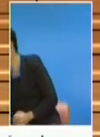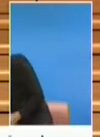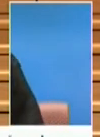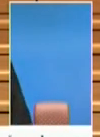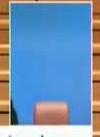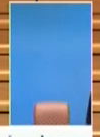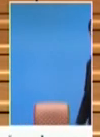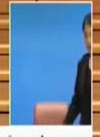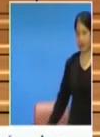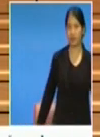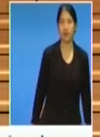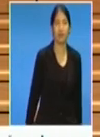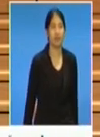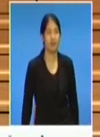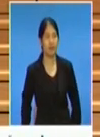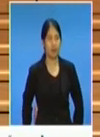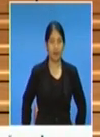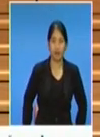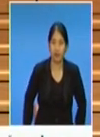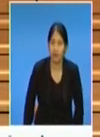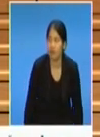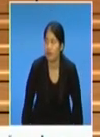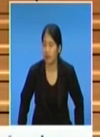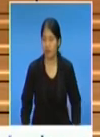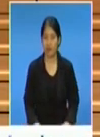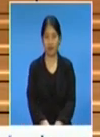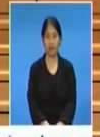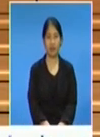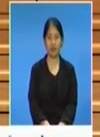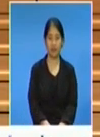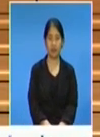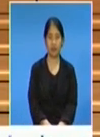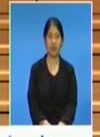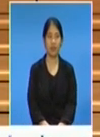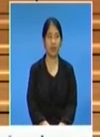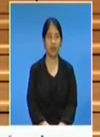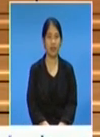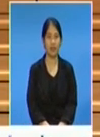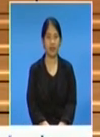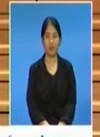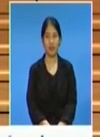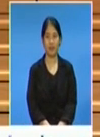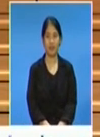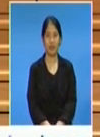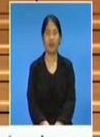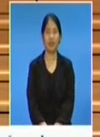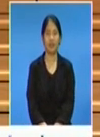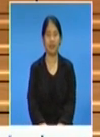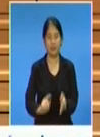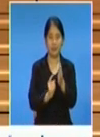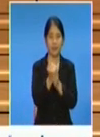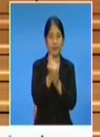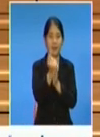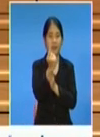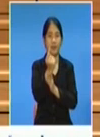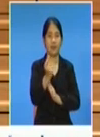อารมณ์ยังแกว่งจากเมื่อเช้าอยู่ก็คงต้องเริ่มต้นคล้ายๆกันกับท่านอื่นนะ